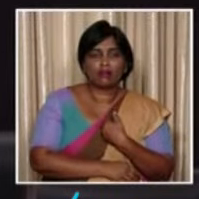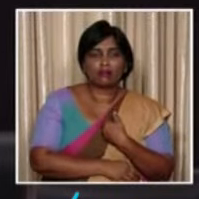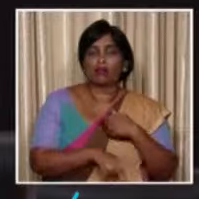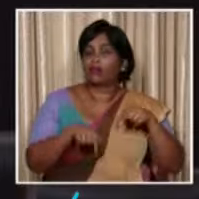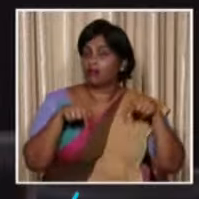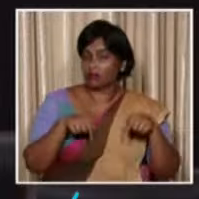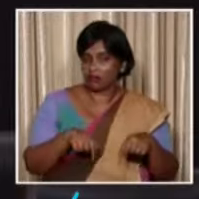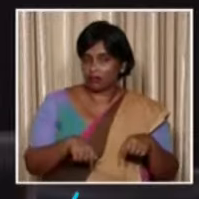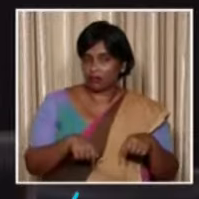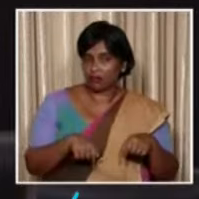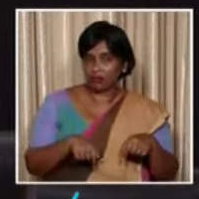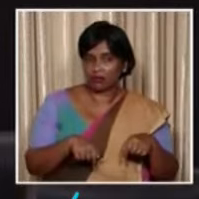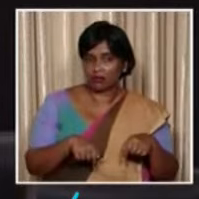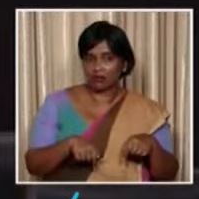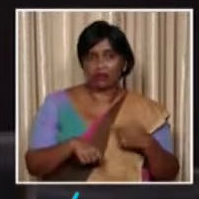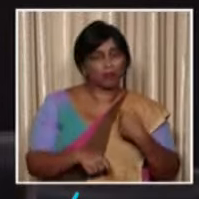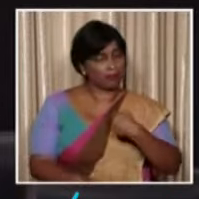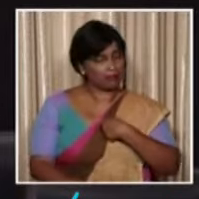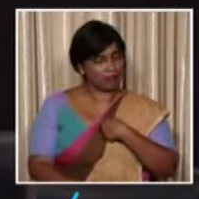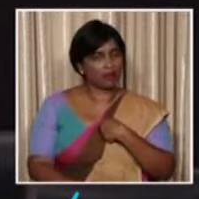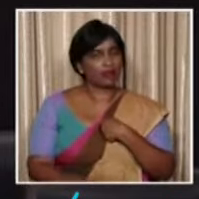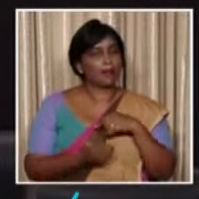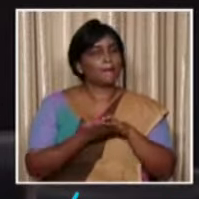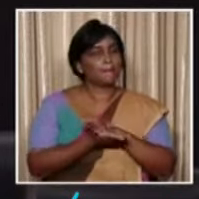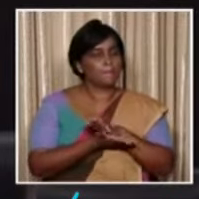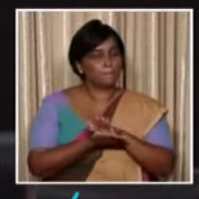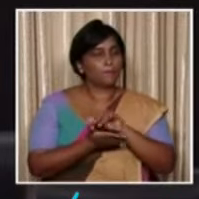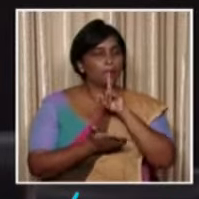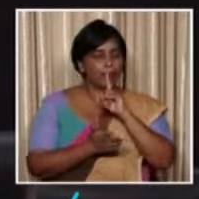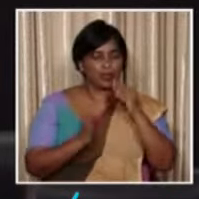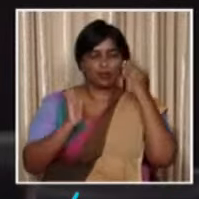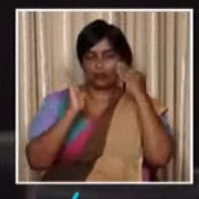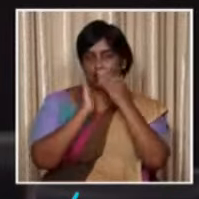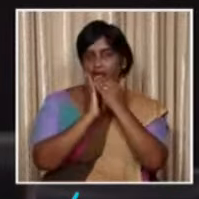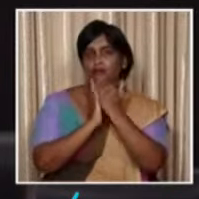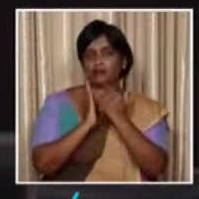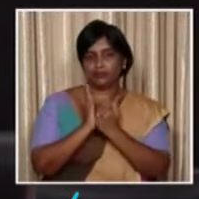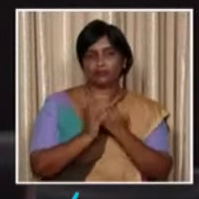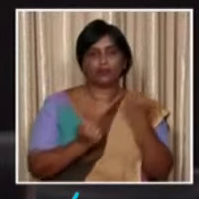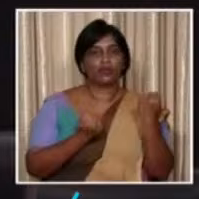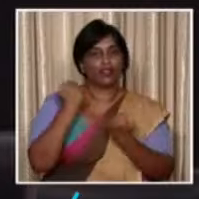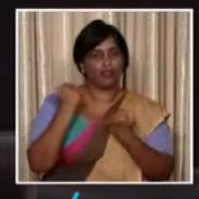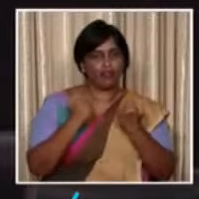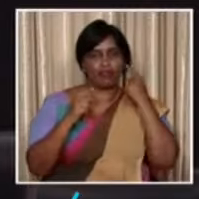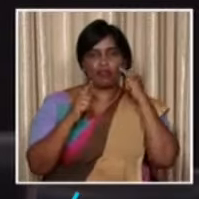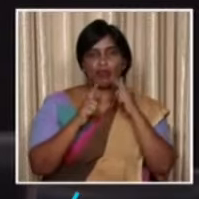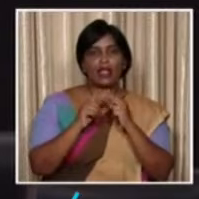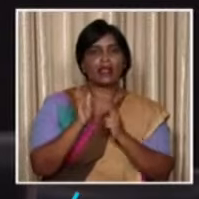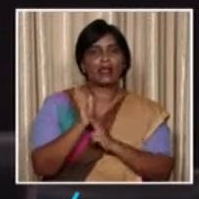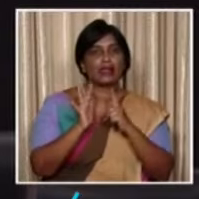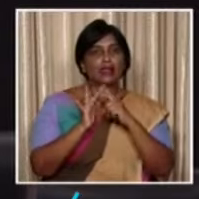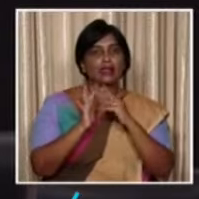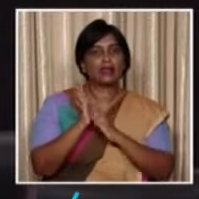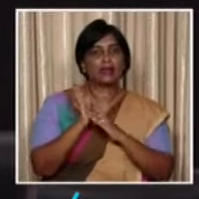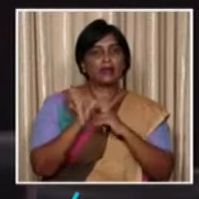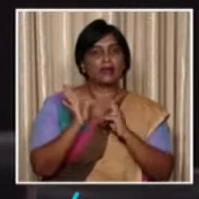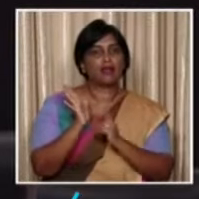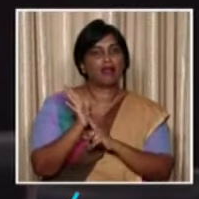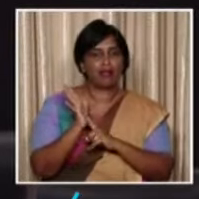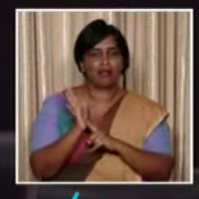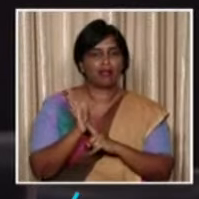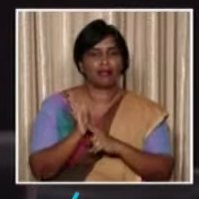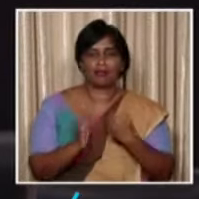දැන් මම පැහැදිලි කරන්නම් සිද්ධිය දැන් වාහනේ සම්බන්ධයෙන් නිමල් පියතිස්ස මන්ත්‍රී මොකද මම